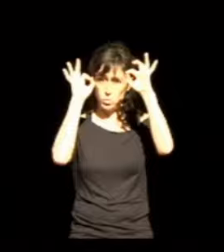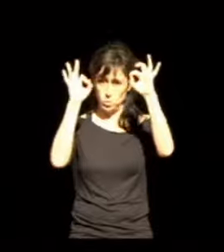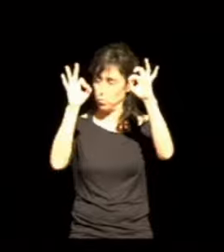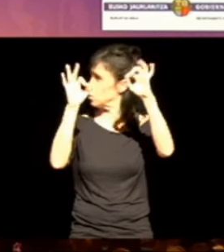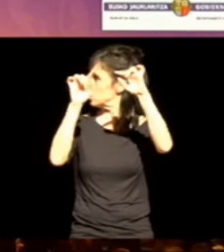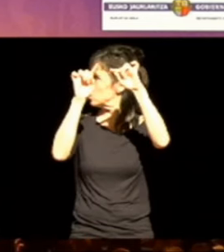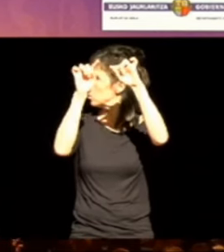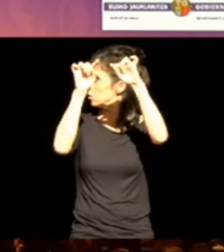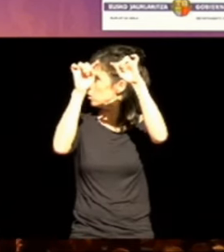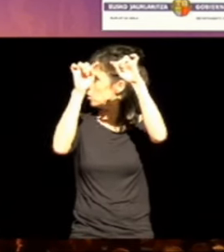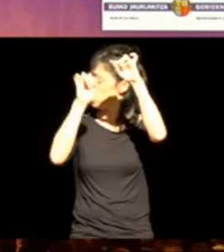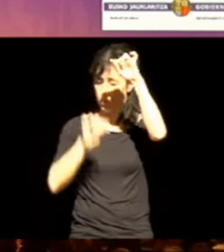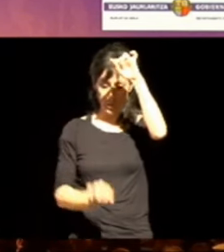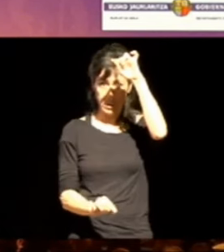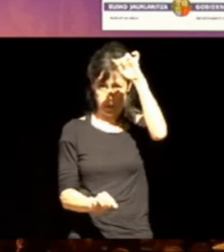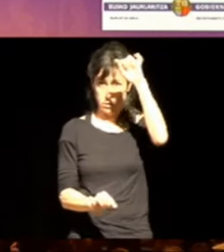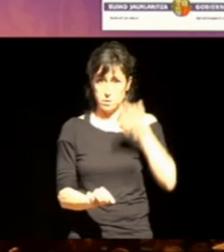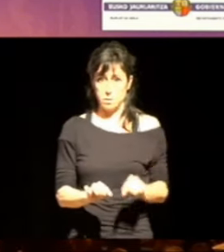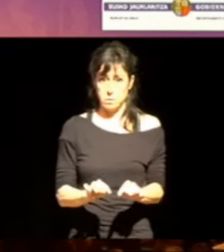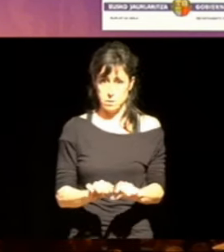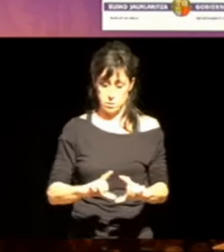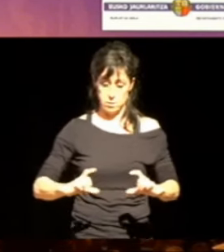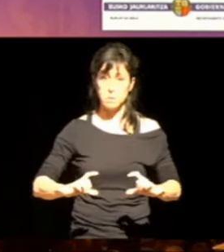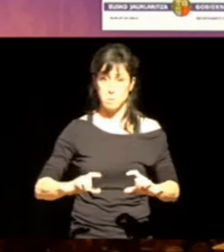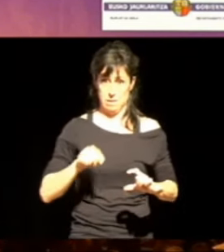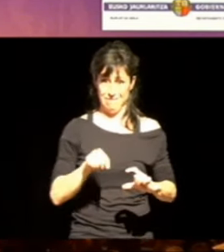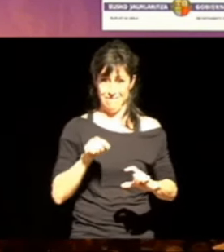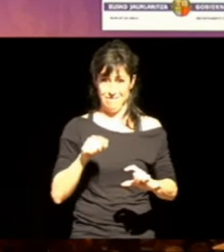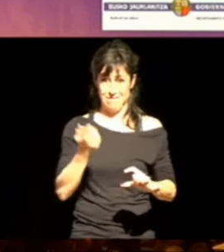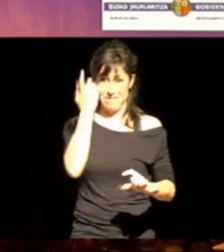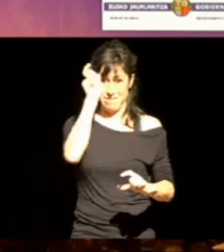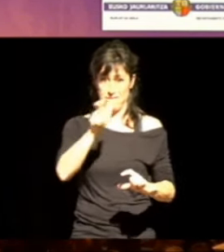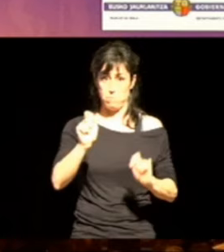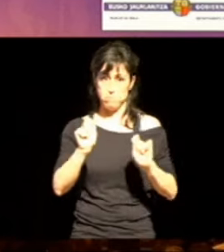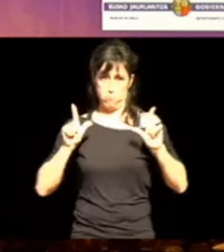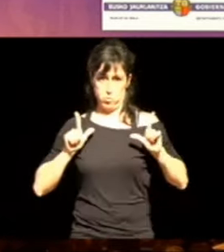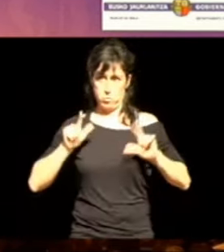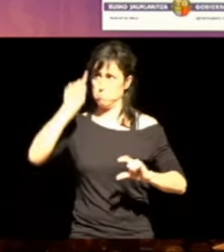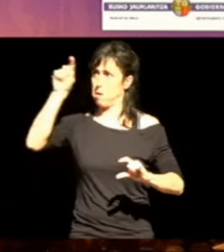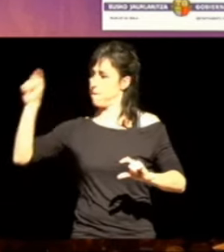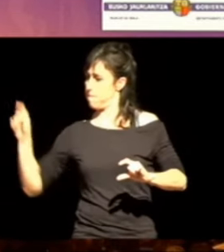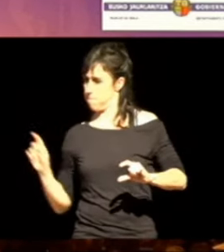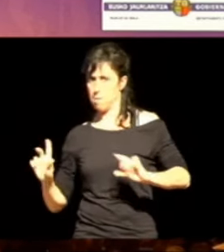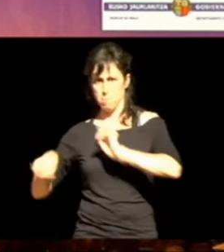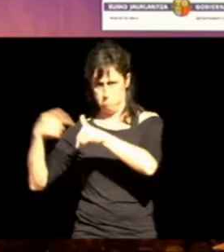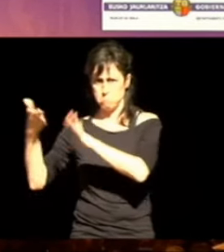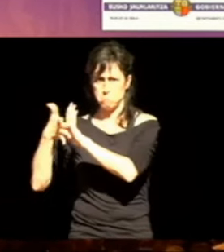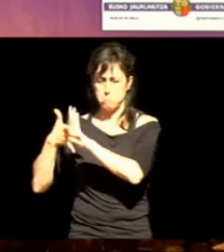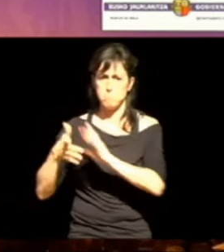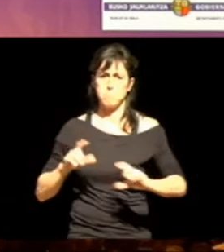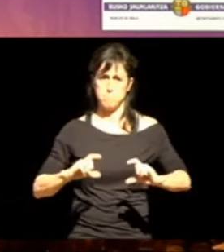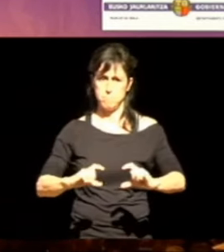horretara ikasleen protagonismora eta gero ikusiko dugu ibilbide hori. Hau da, nola joaten den